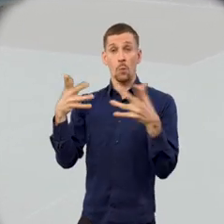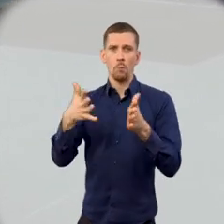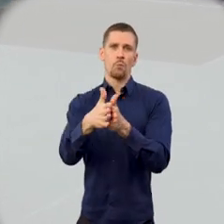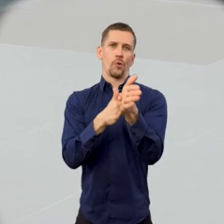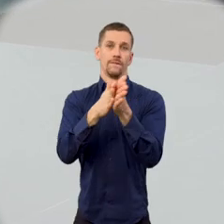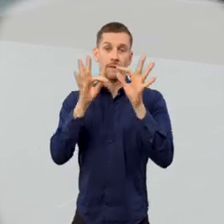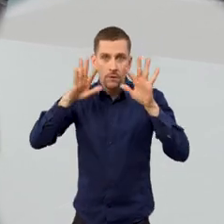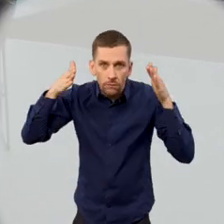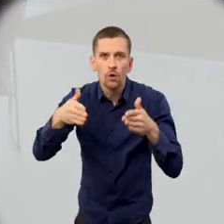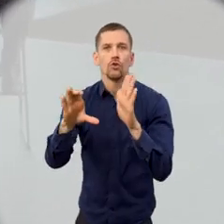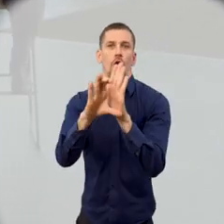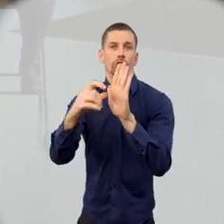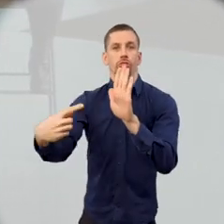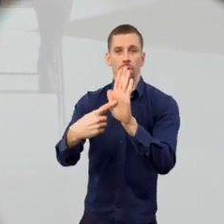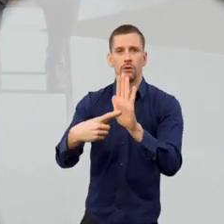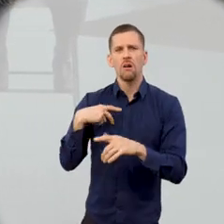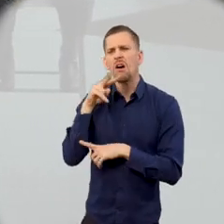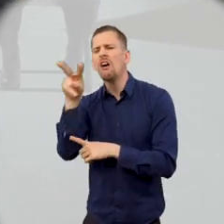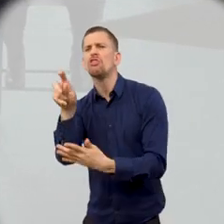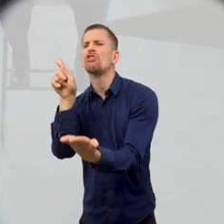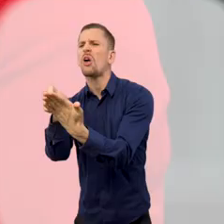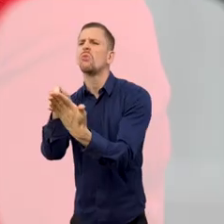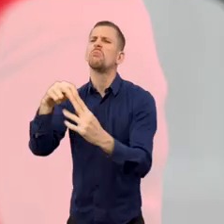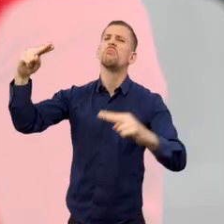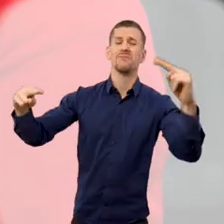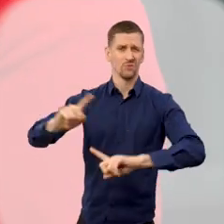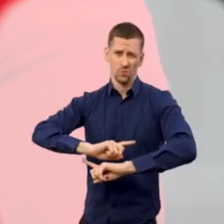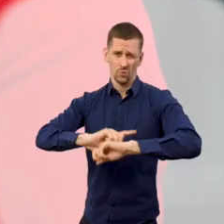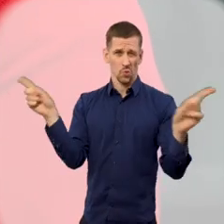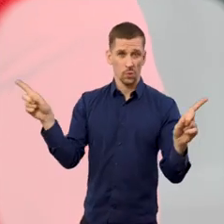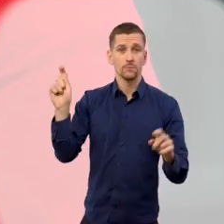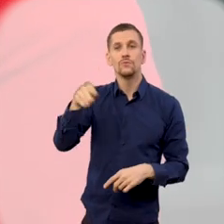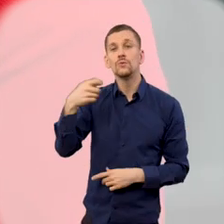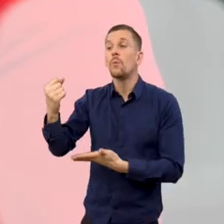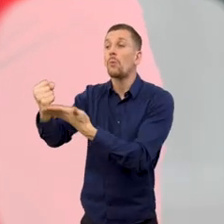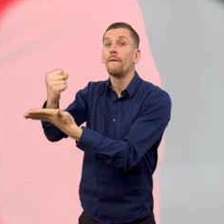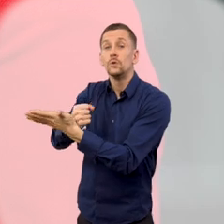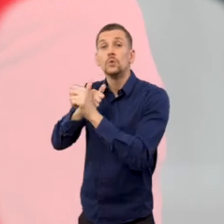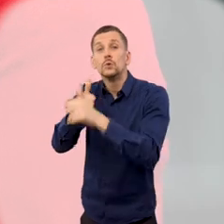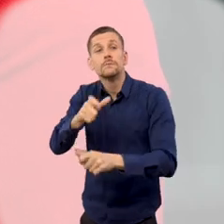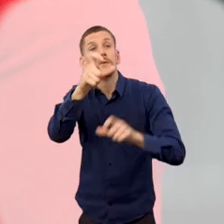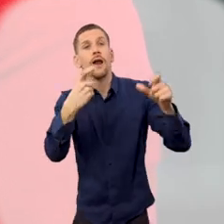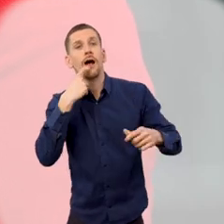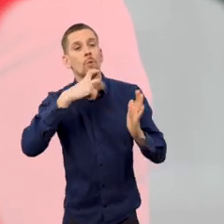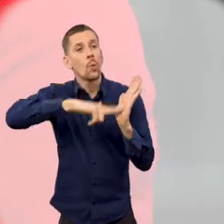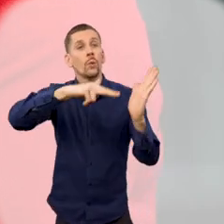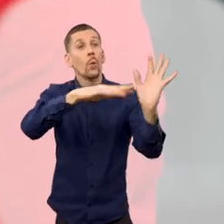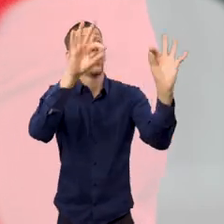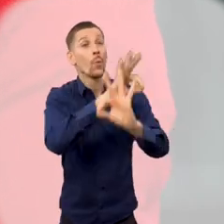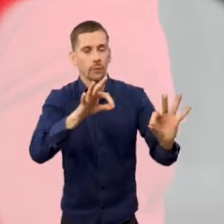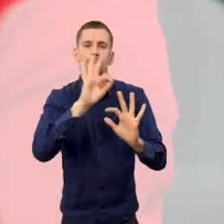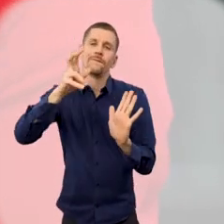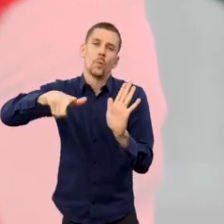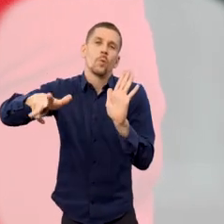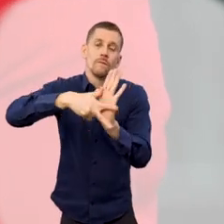code. Voilà, c'est tout. On regarde uniquement ça, on ne regarde pas les notes, on ne regarde pas du tout. Alors, effectivement, le brevet, c'est pour les élèves qui viennent du hors contrat, pour